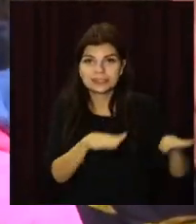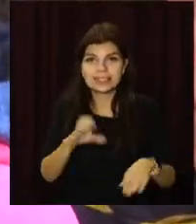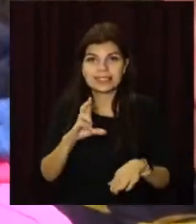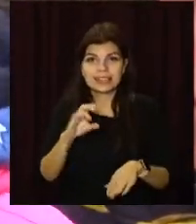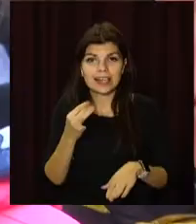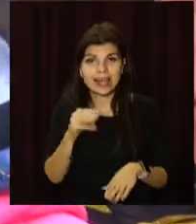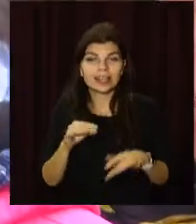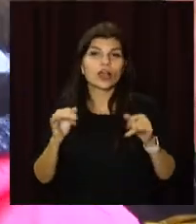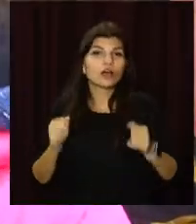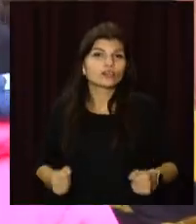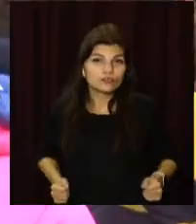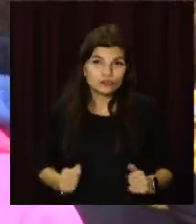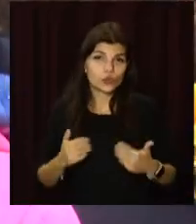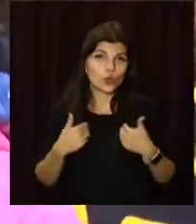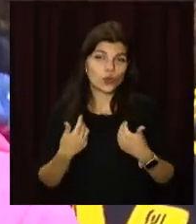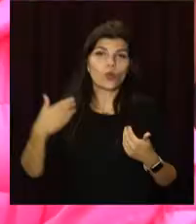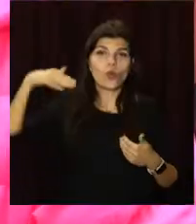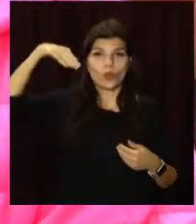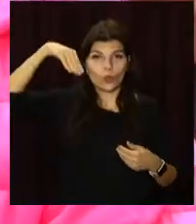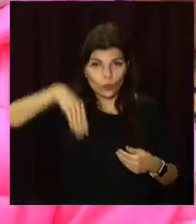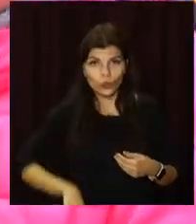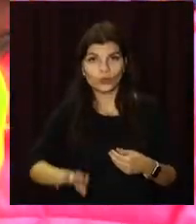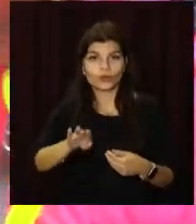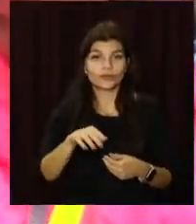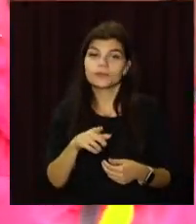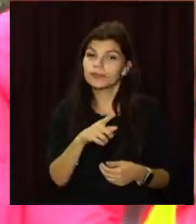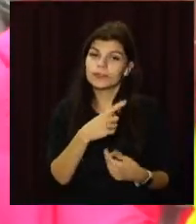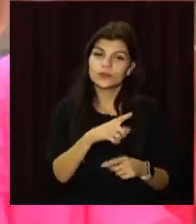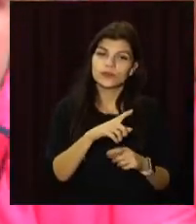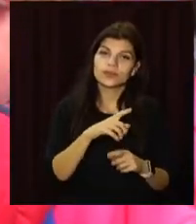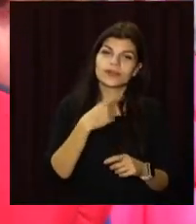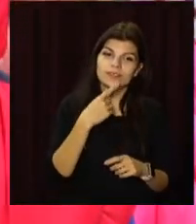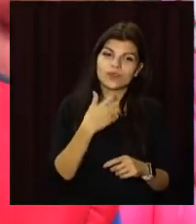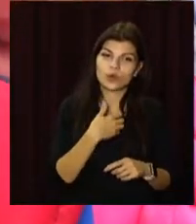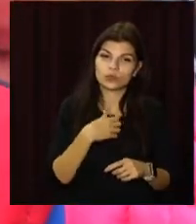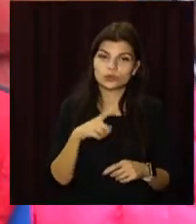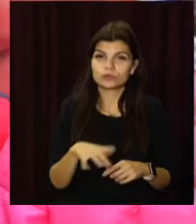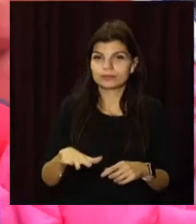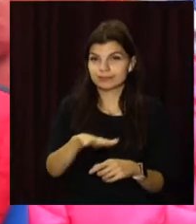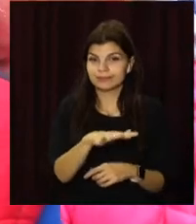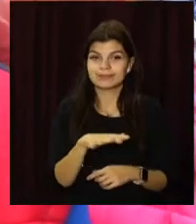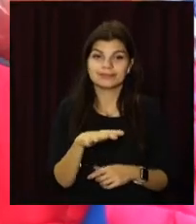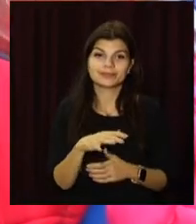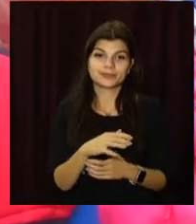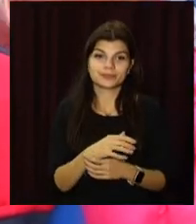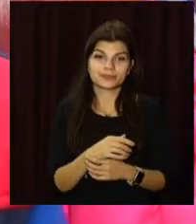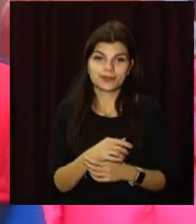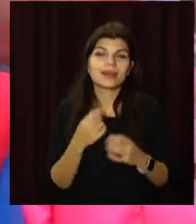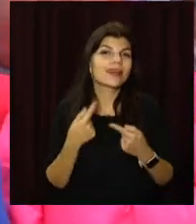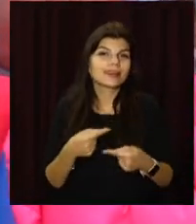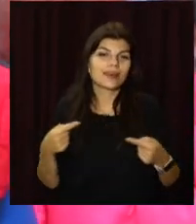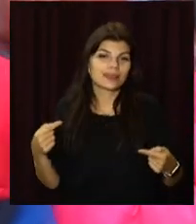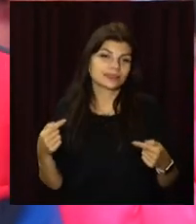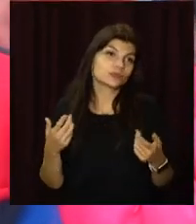і качелі, горки. Я хочу, щоб там на майданчику були всякі різні